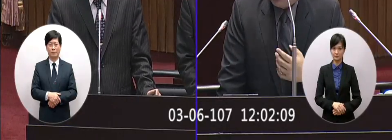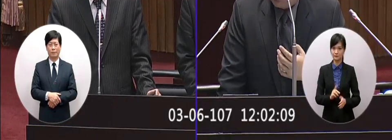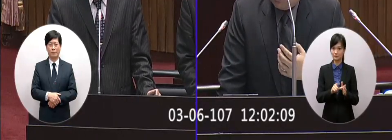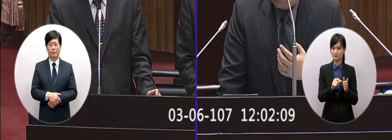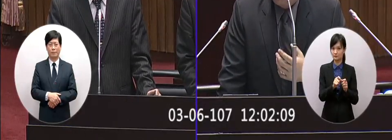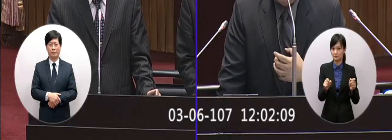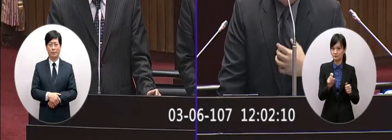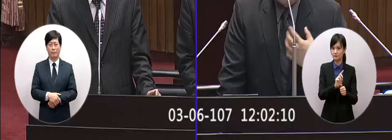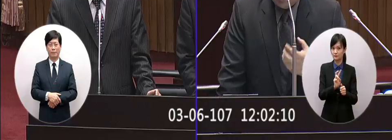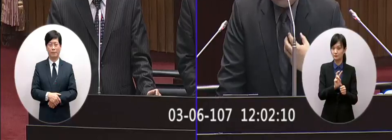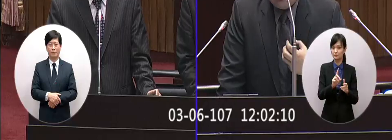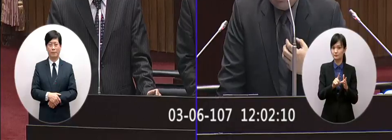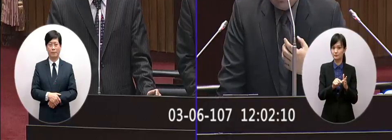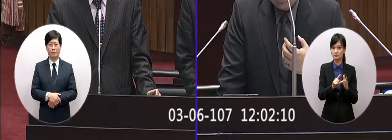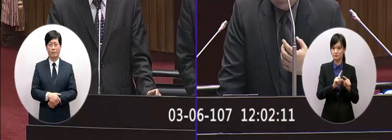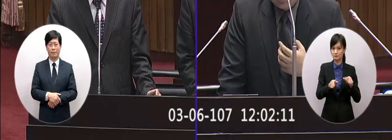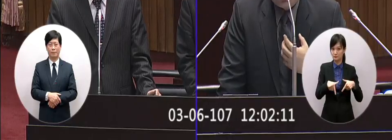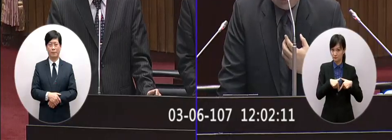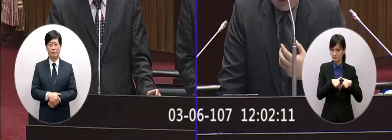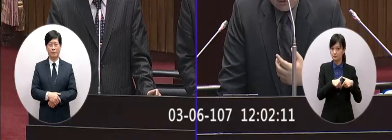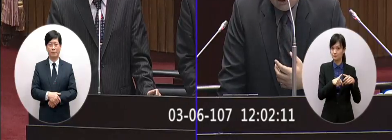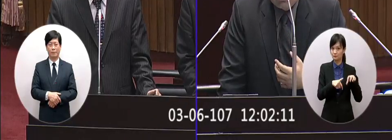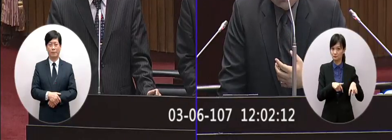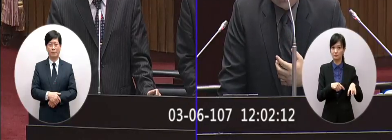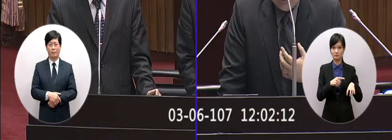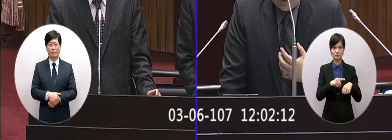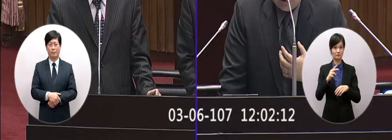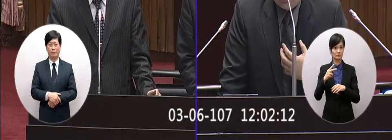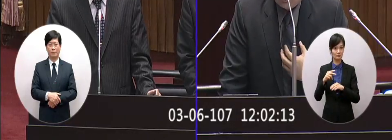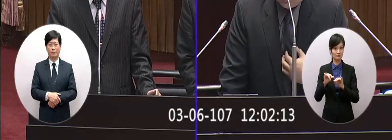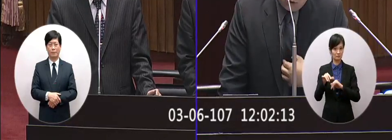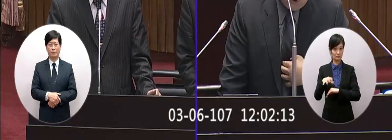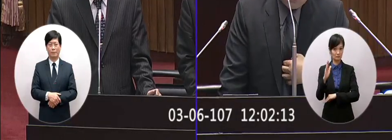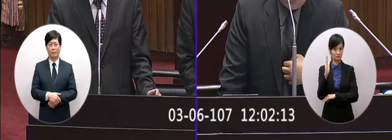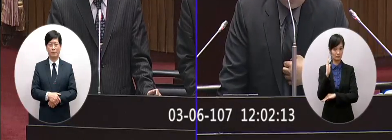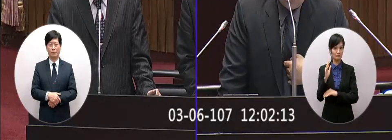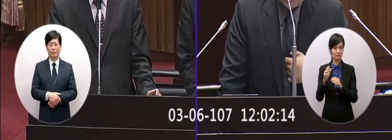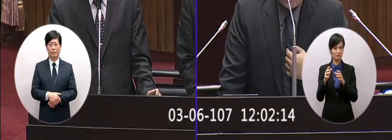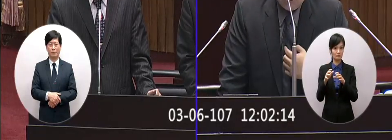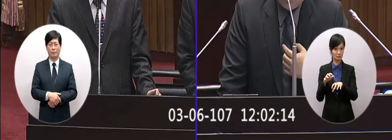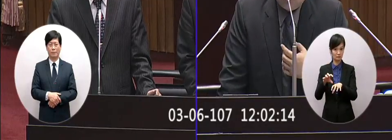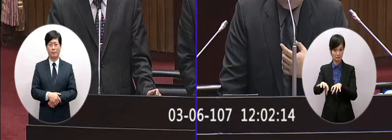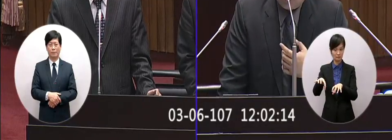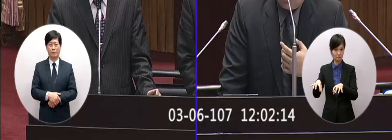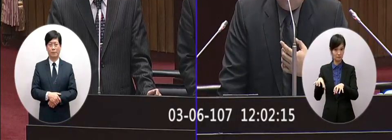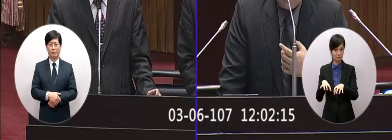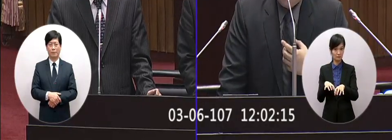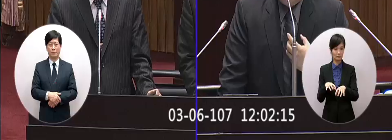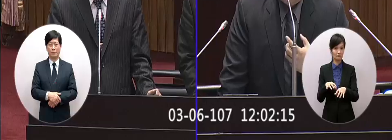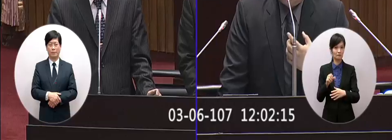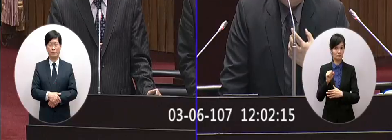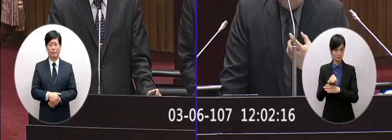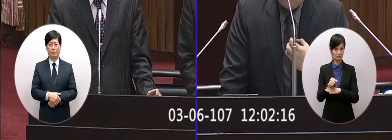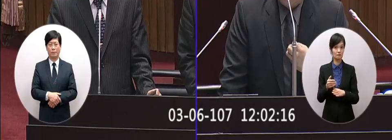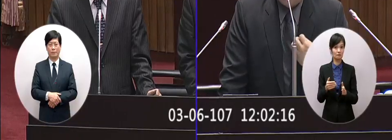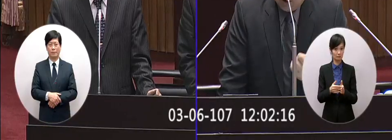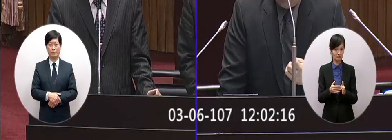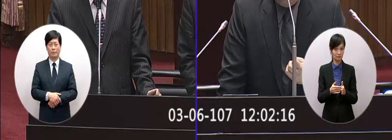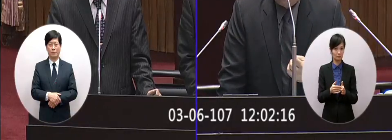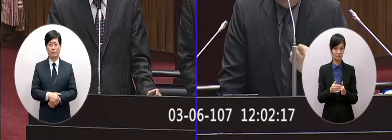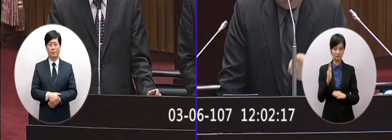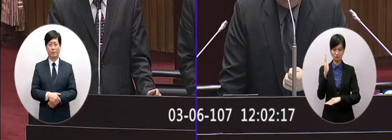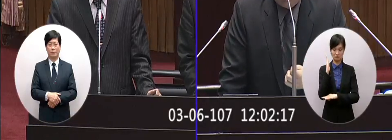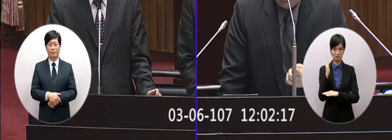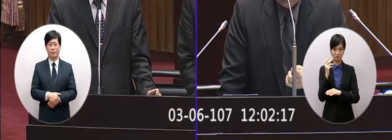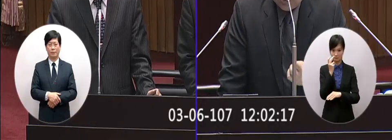心或者是地方政府核定的居家服务等等的，就是说照顾服务的这一个部分的话，就是政府核